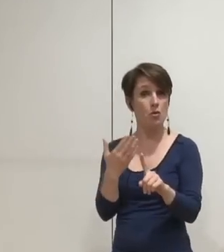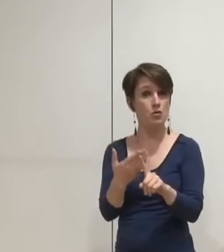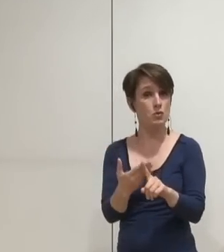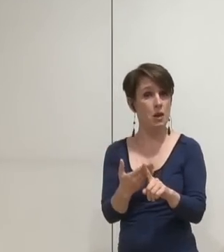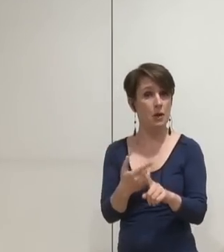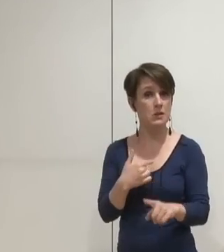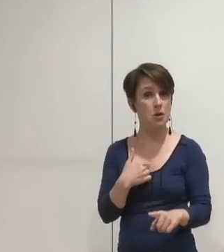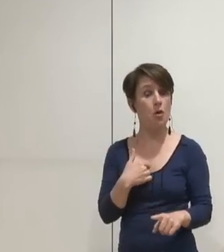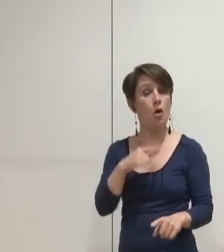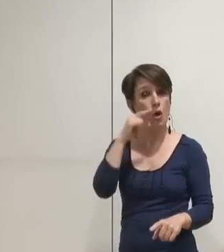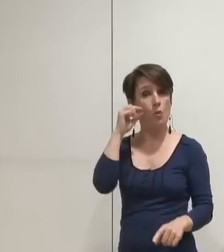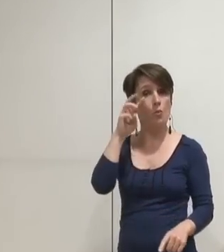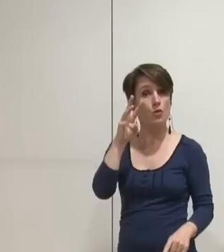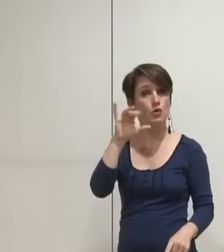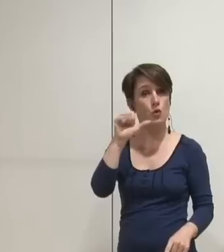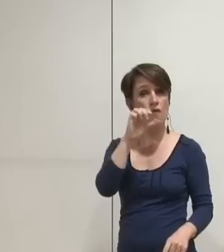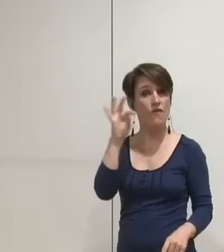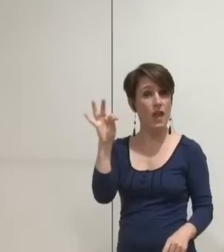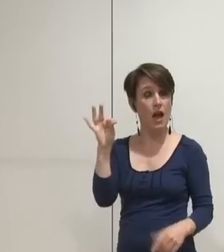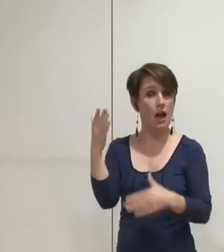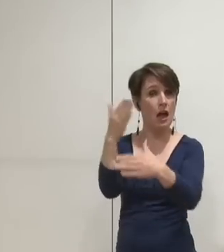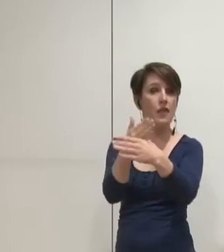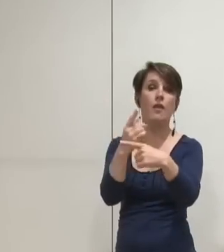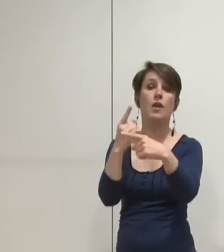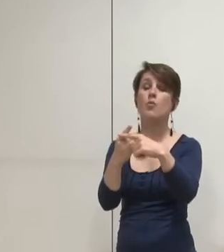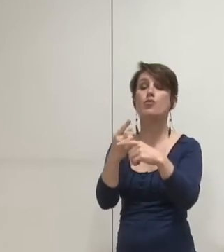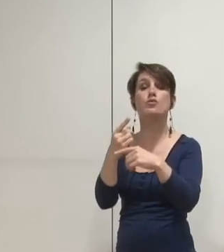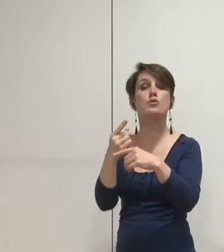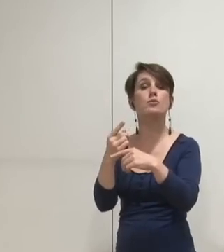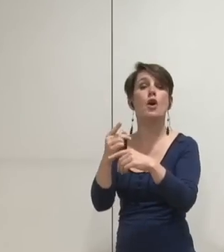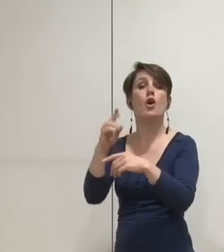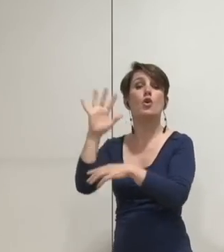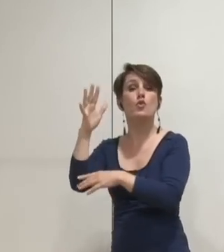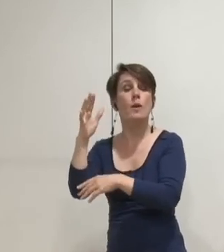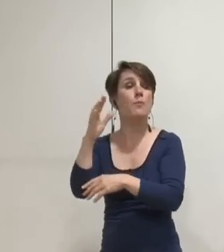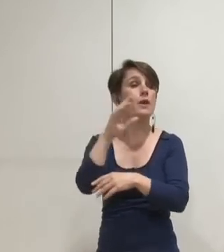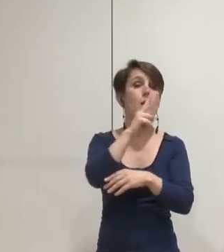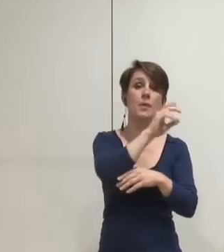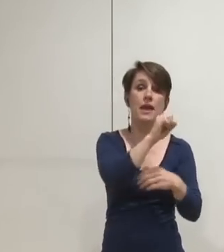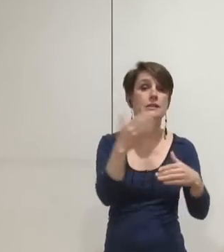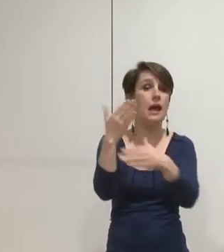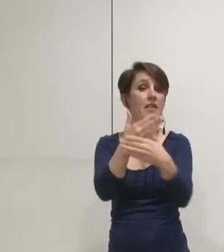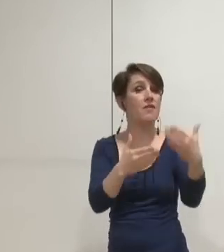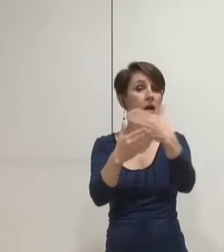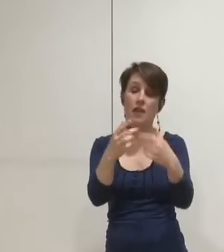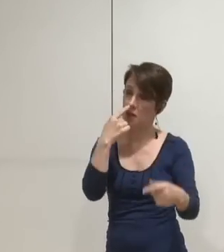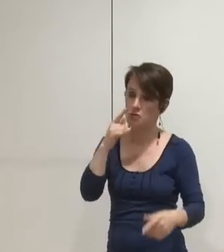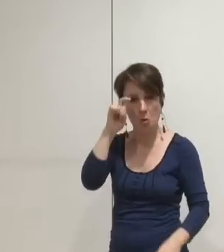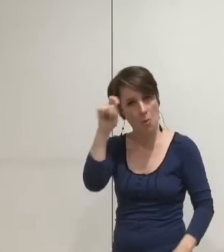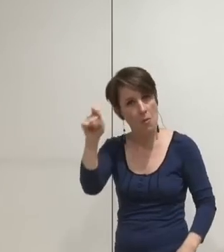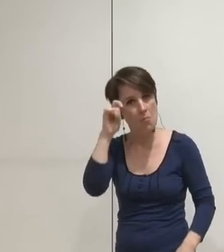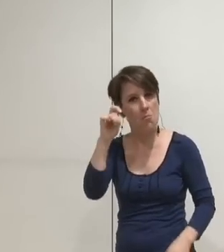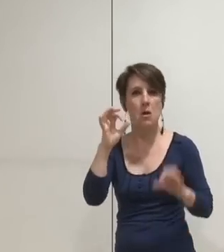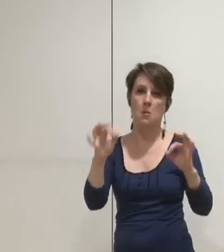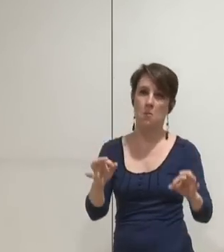avec l'intervention de Monsieur Viard que des deux interventions suivantes c'est vrai je trouve que ça pas été forcément le cas par